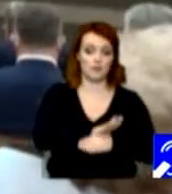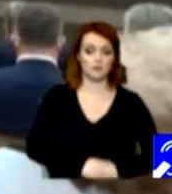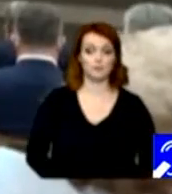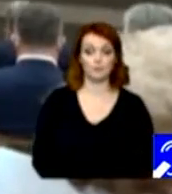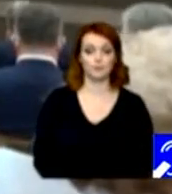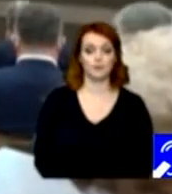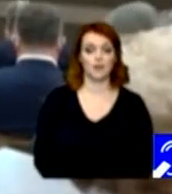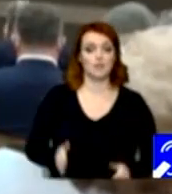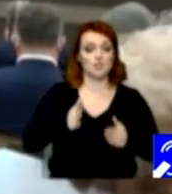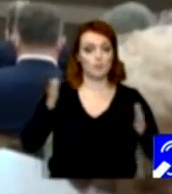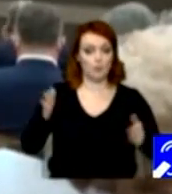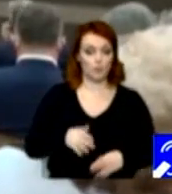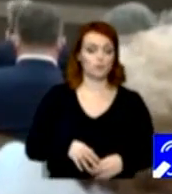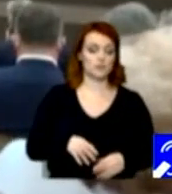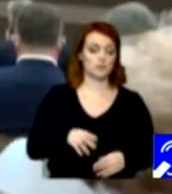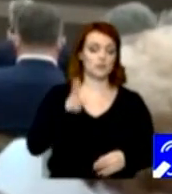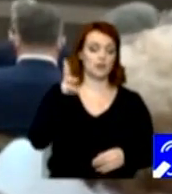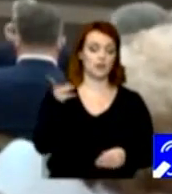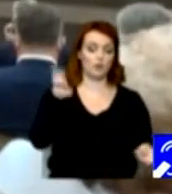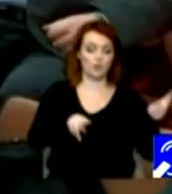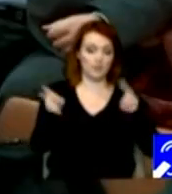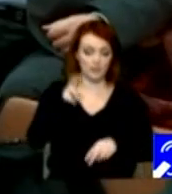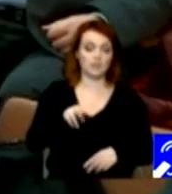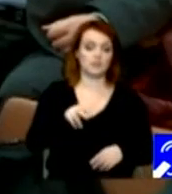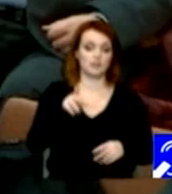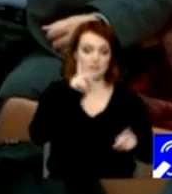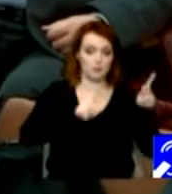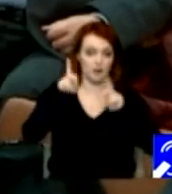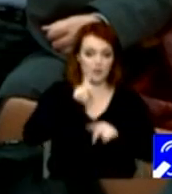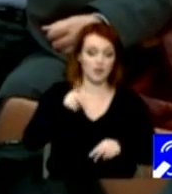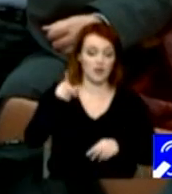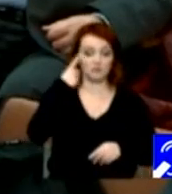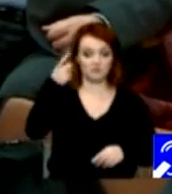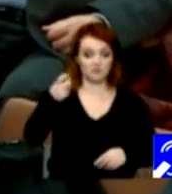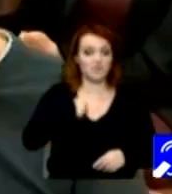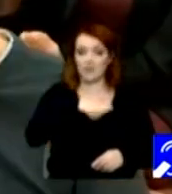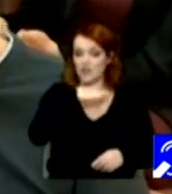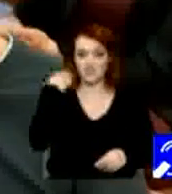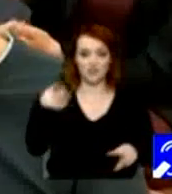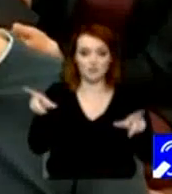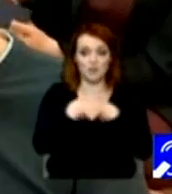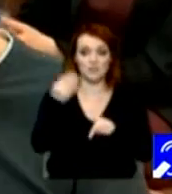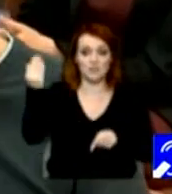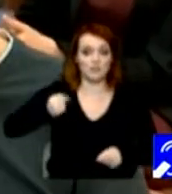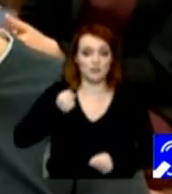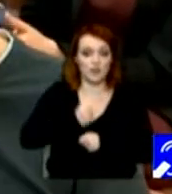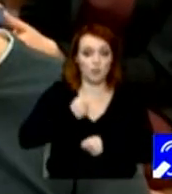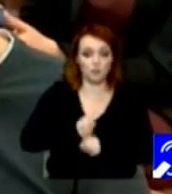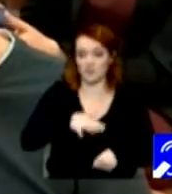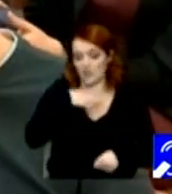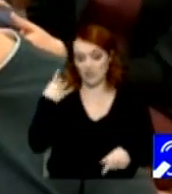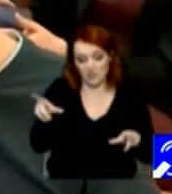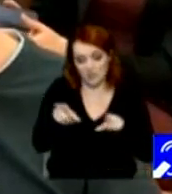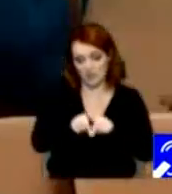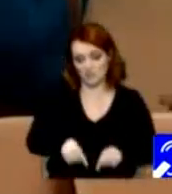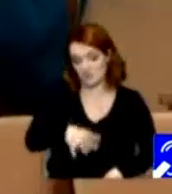ce mai mulți dintre consilieri la avertizat pe fadei nagacevschi că nu doresc să lucreze cu el și nu îl vor susține luat